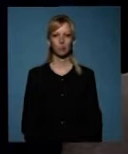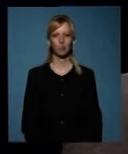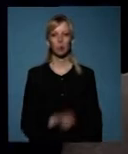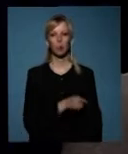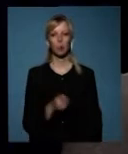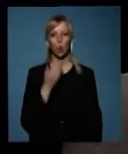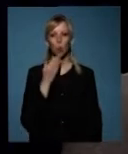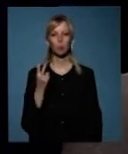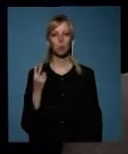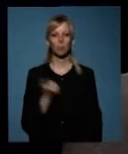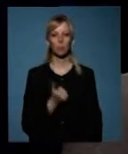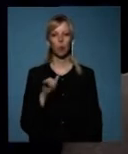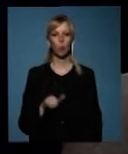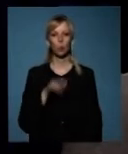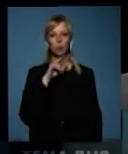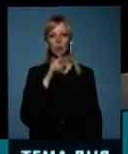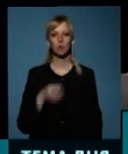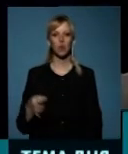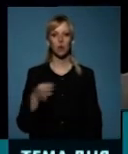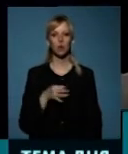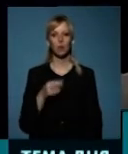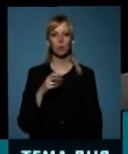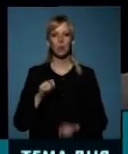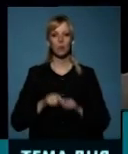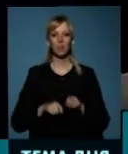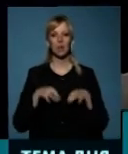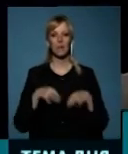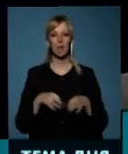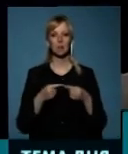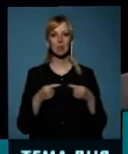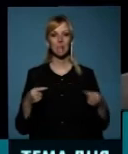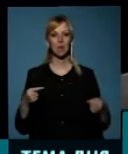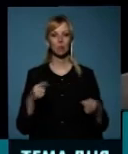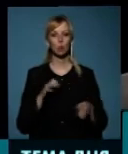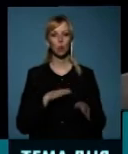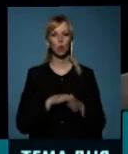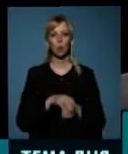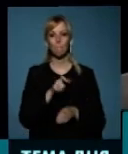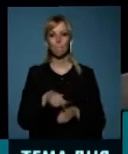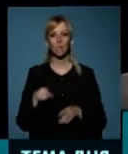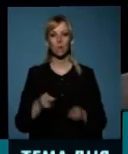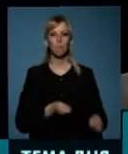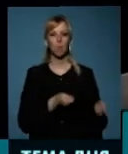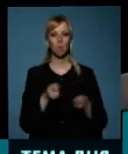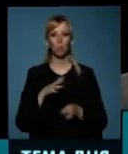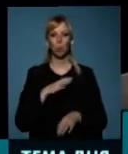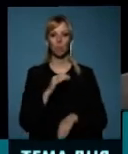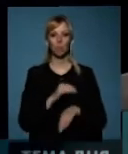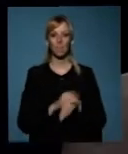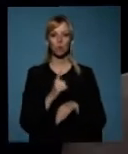Протягом останніх 2 тижнів у Чернівецькій області при перевірці транспортних засобів, що здійснюють пасажирські перевезення, було